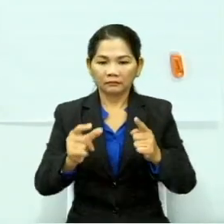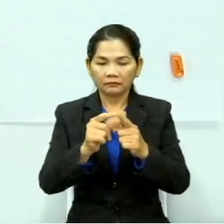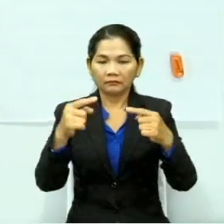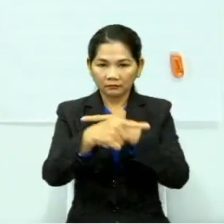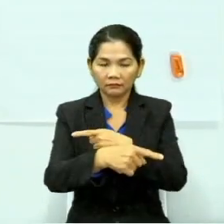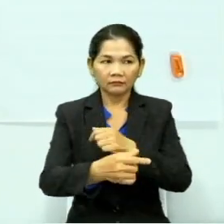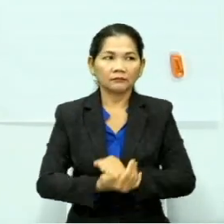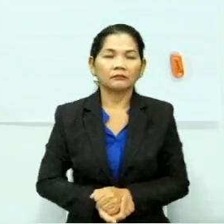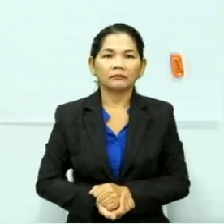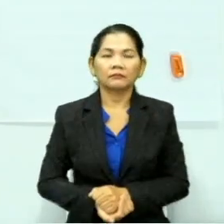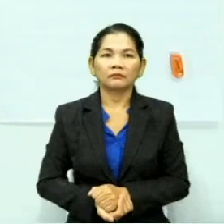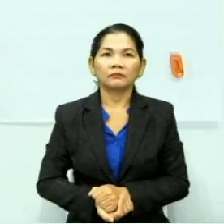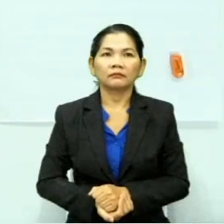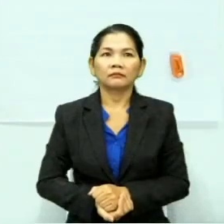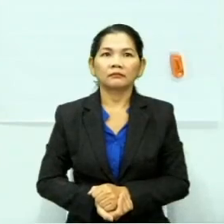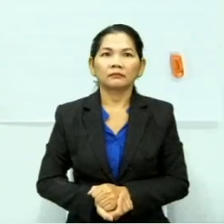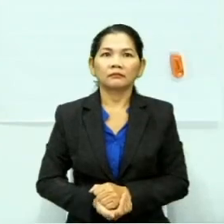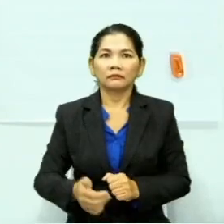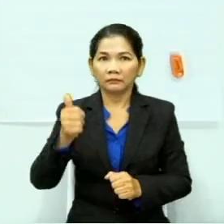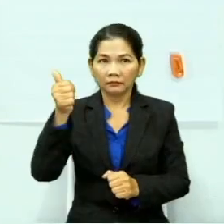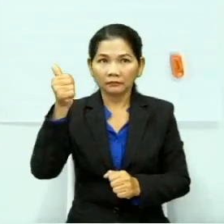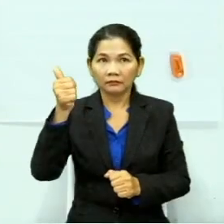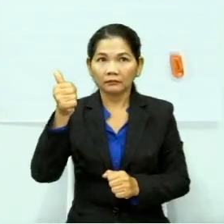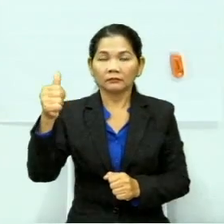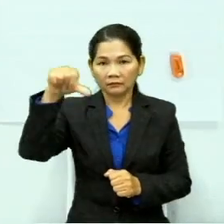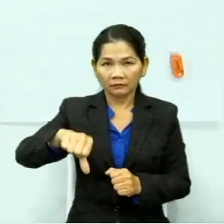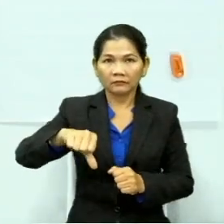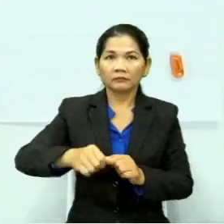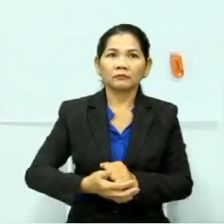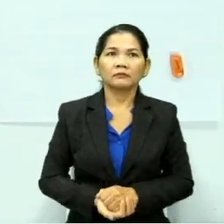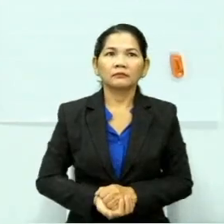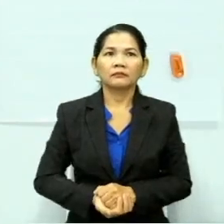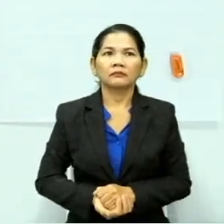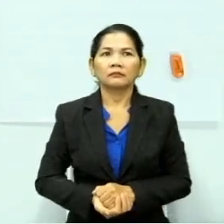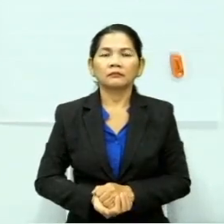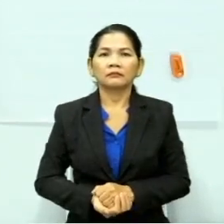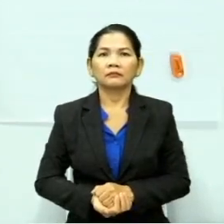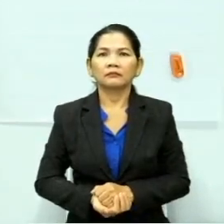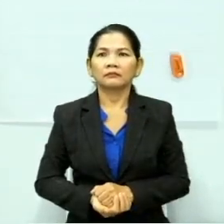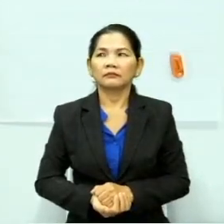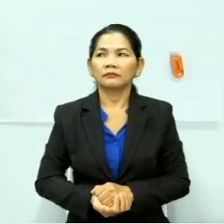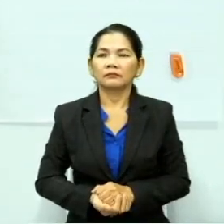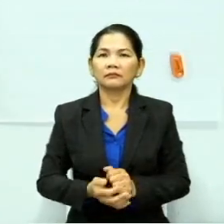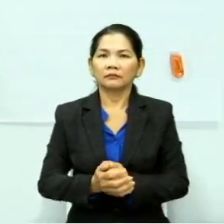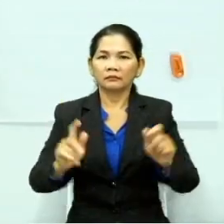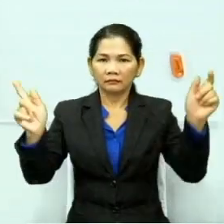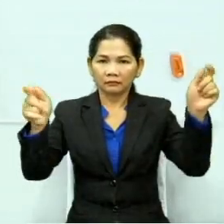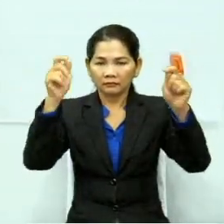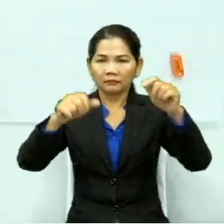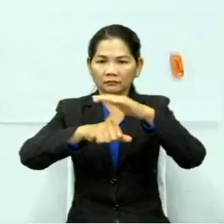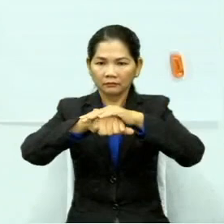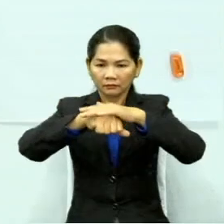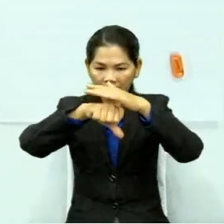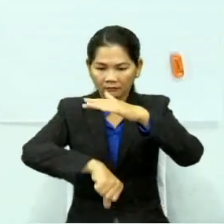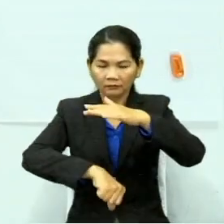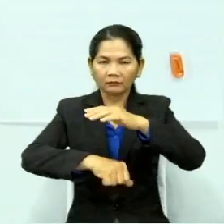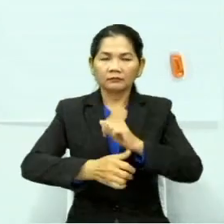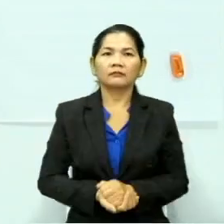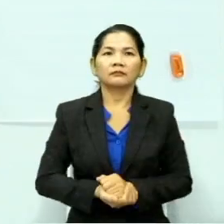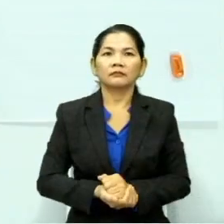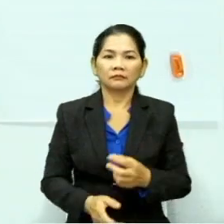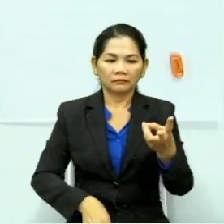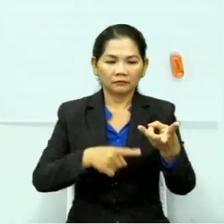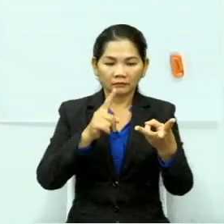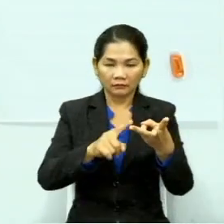tùy là ó tùy nắng á cọ bốn tùy nắng bà bảy